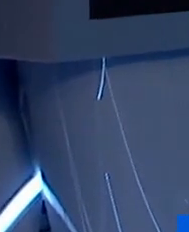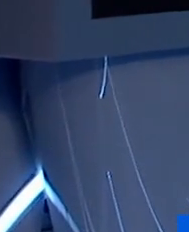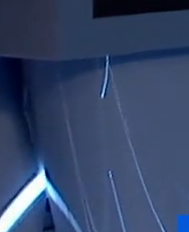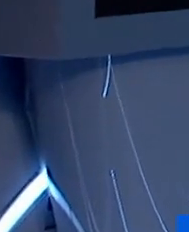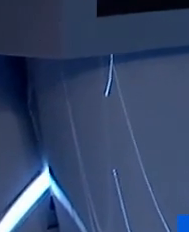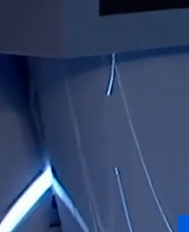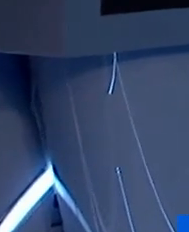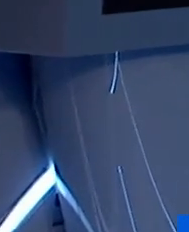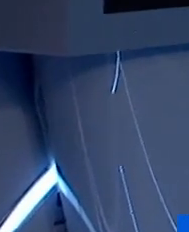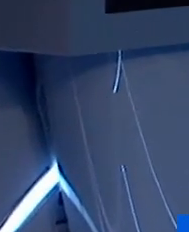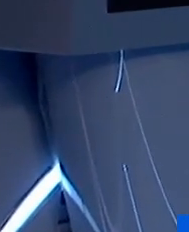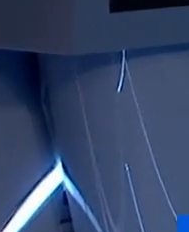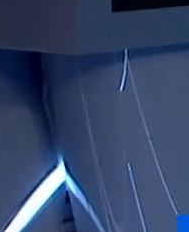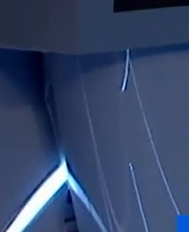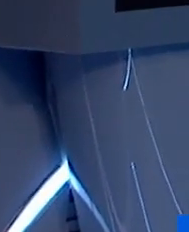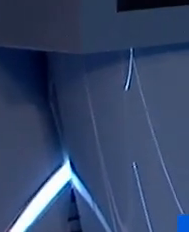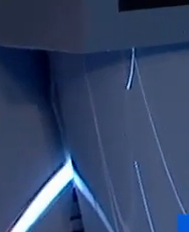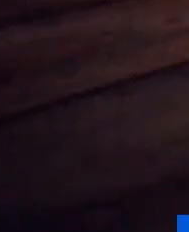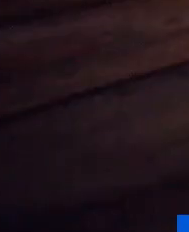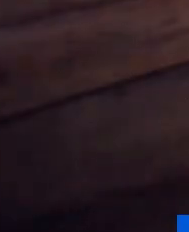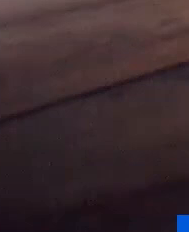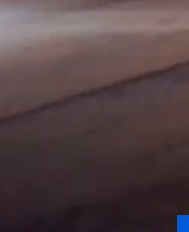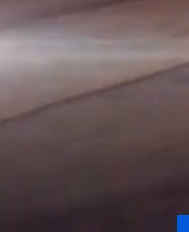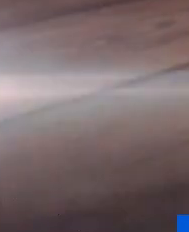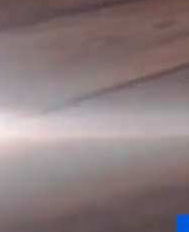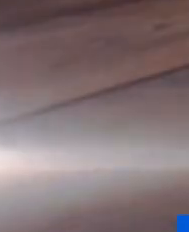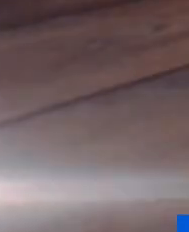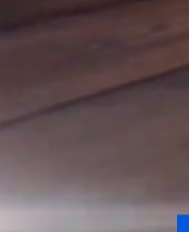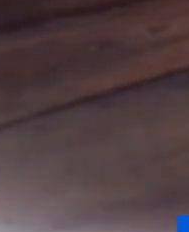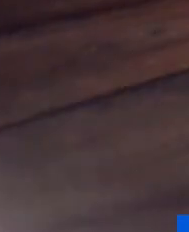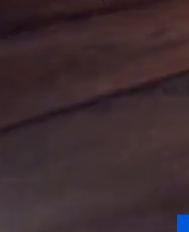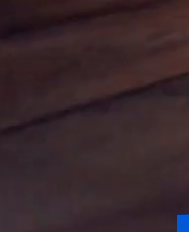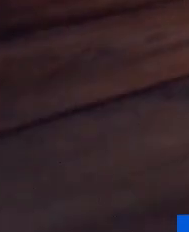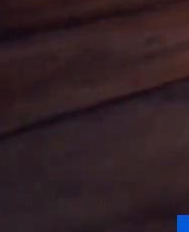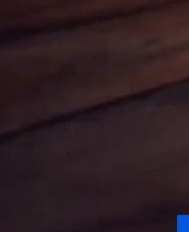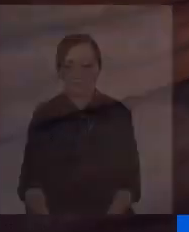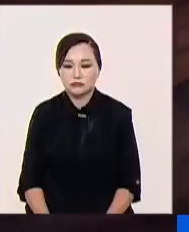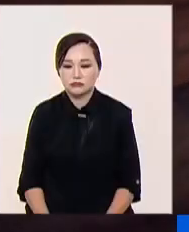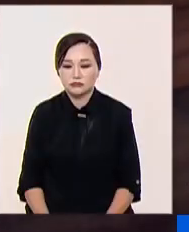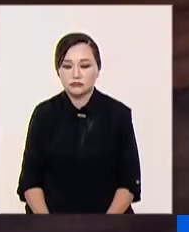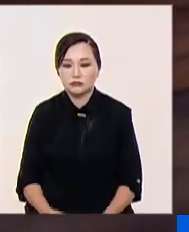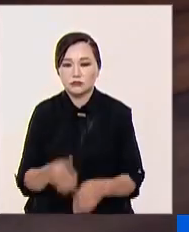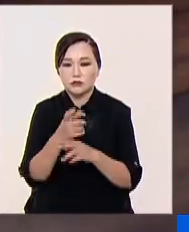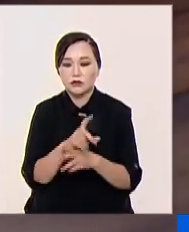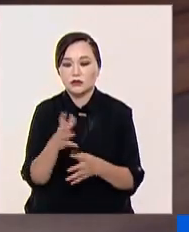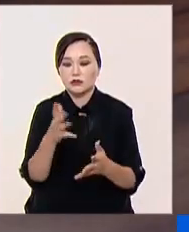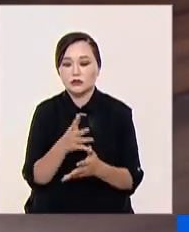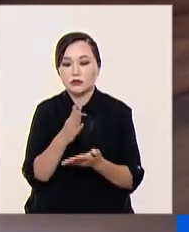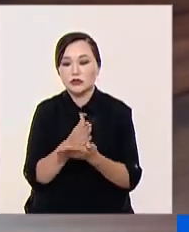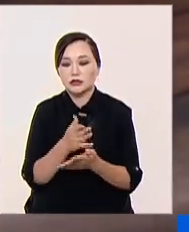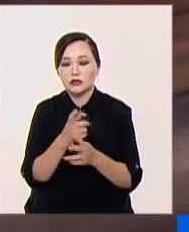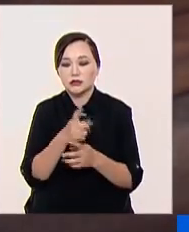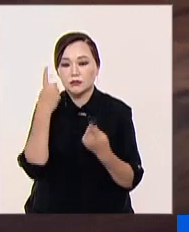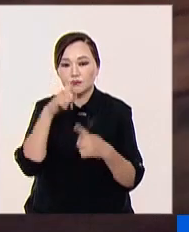повысить шансы граждан на достойные выплаты в старости. Но готовы ли работодатели к такой нагрузке? Какие риски есть у этой